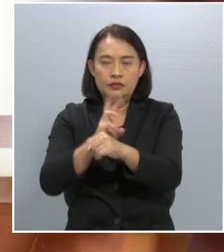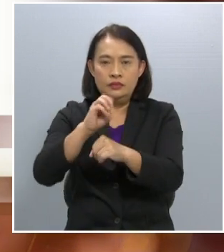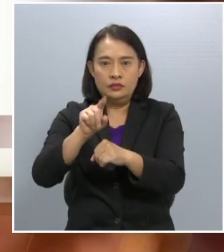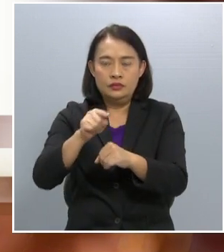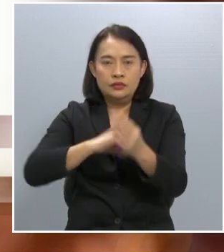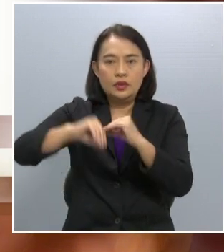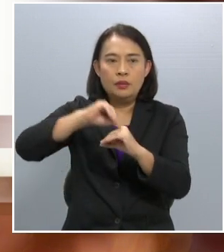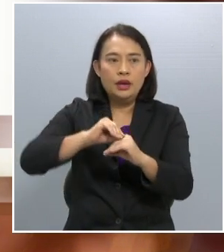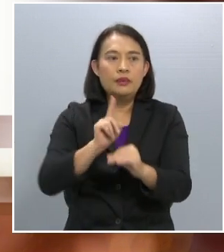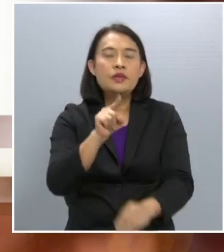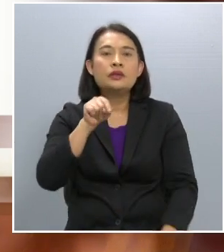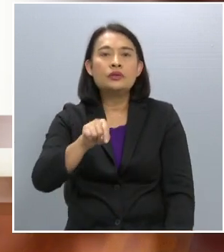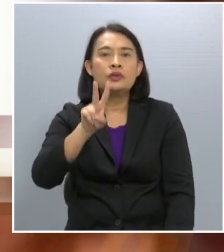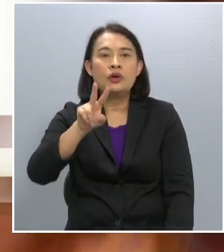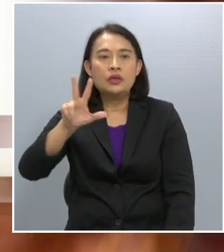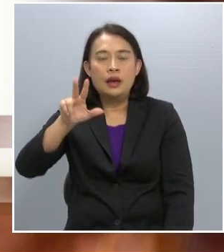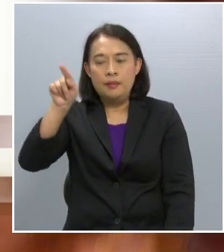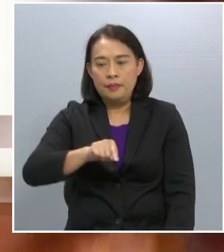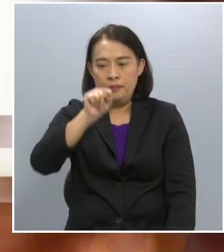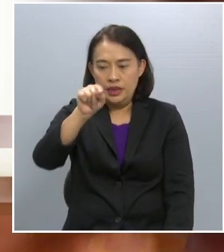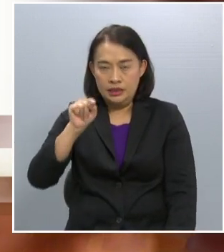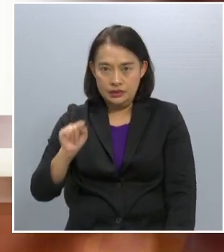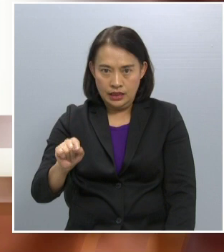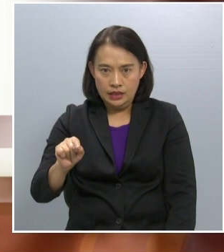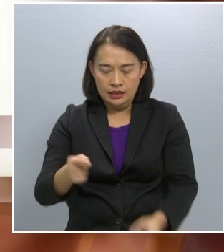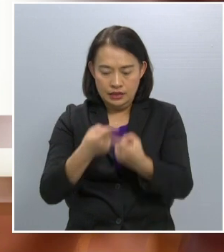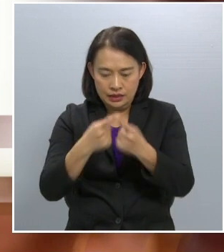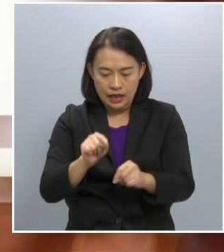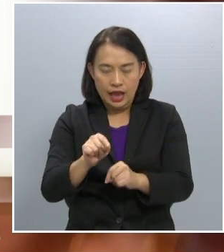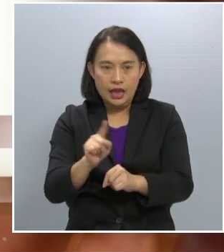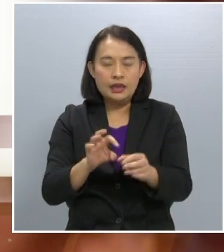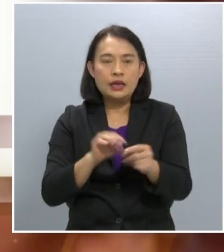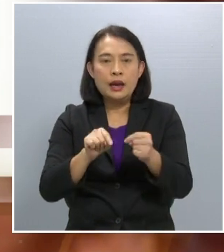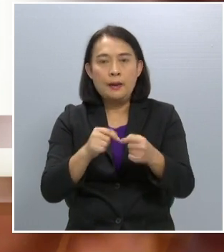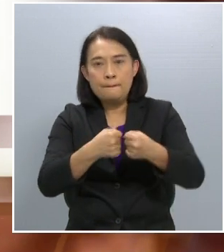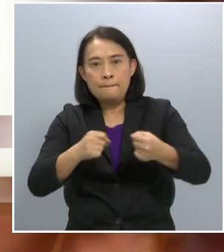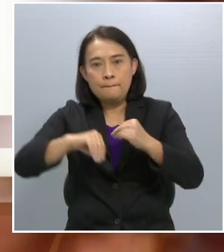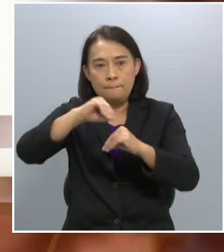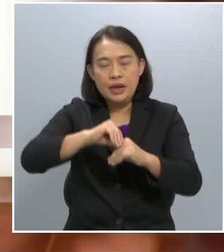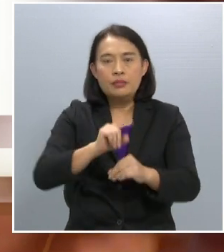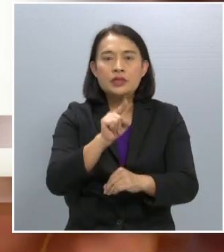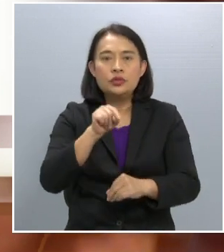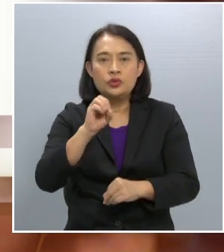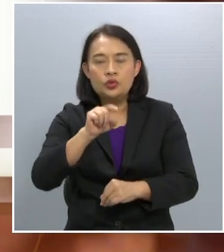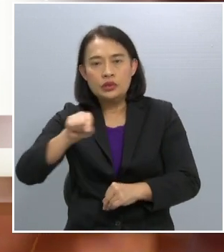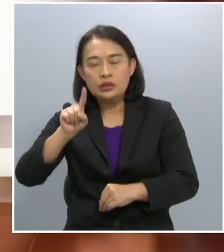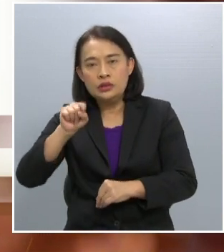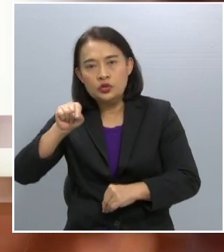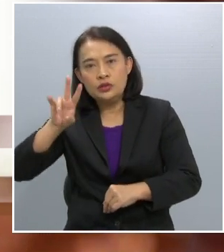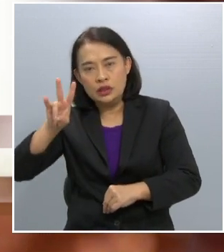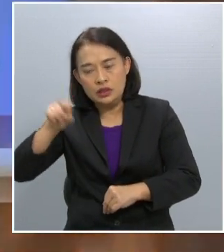3%แต่ว่าก็อยู่ในเป้าหมายที่กำหนดไว้อ่ะนะคะว่าจะขยายตัวอยู่ที่ 1.0 -1.7%ค่ากลาง